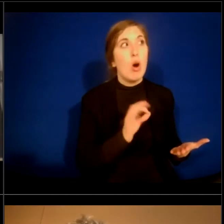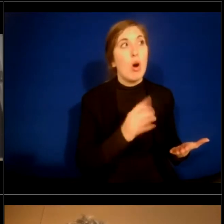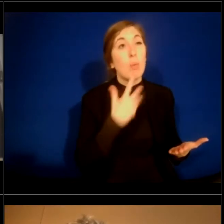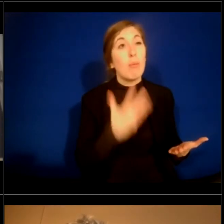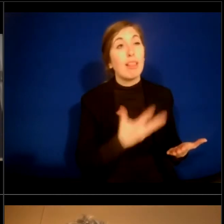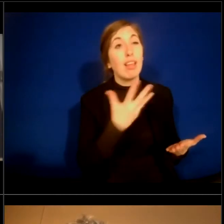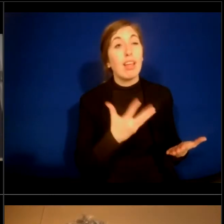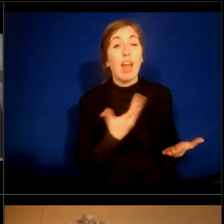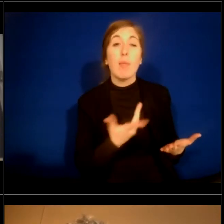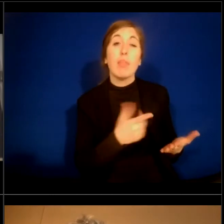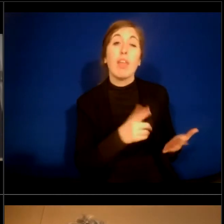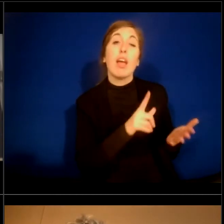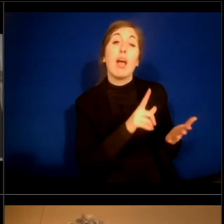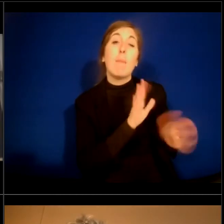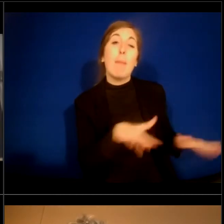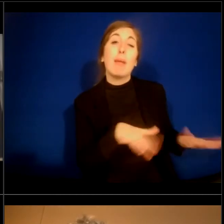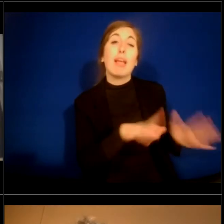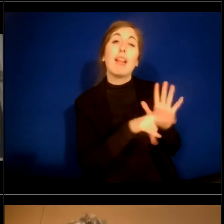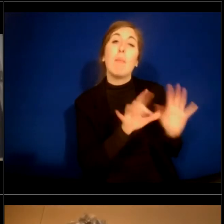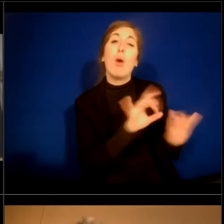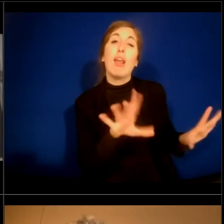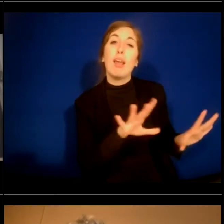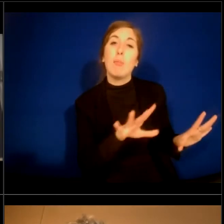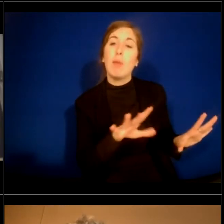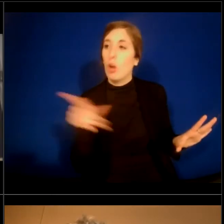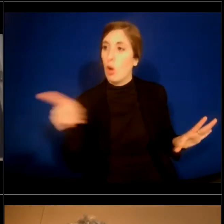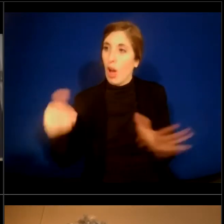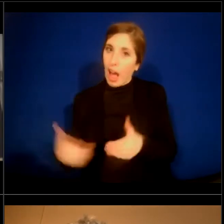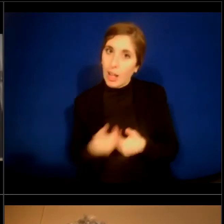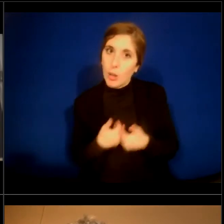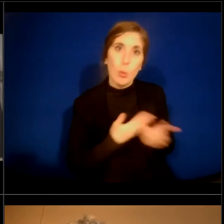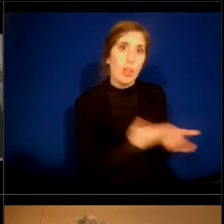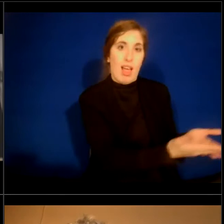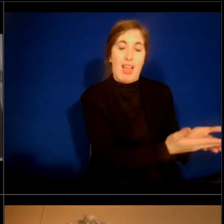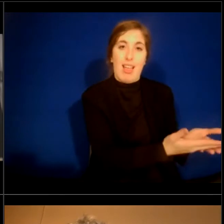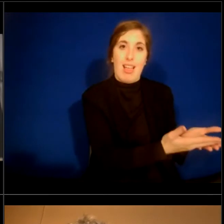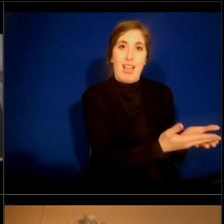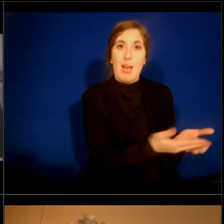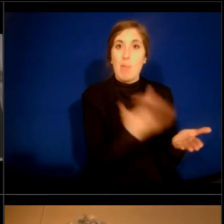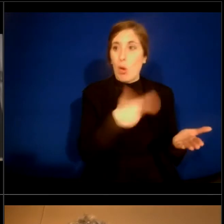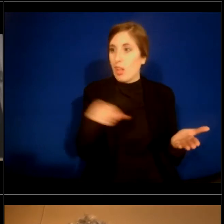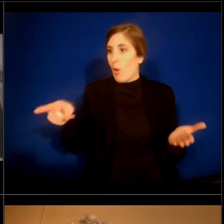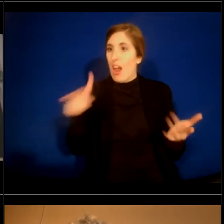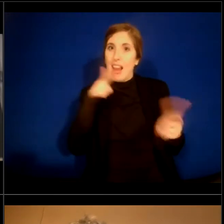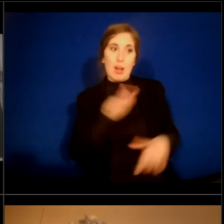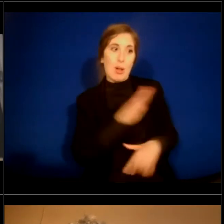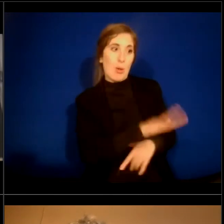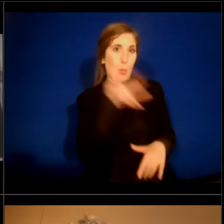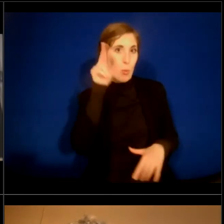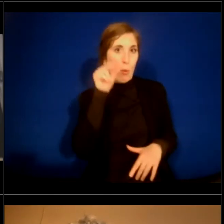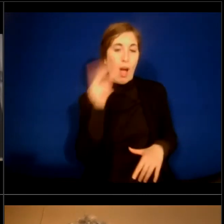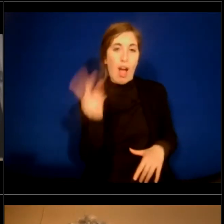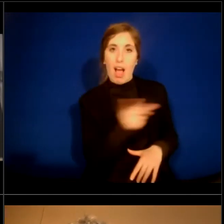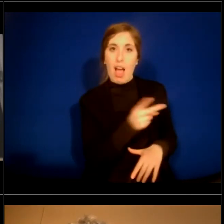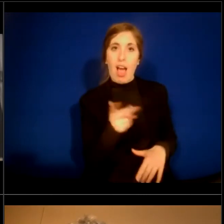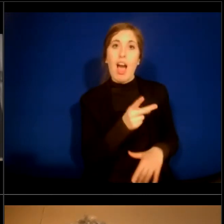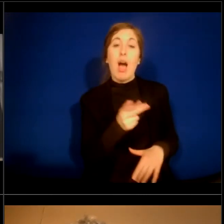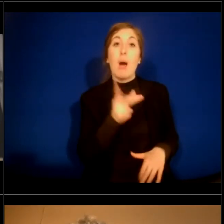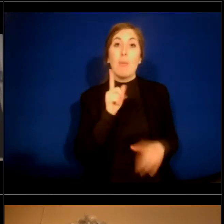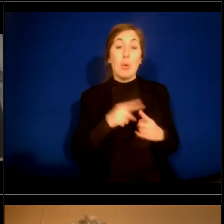libero di questi bambini, non lo so, potendo parlare la loro lingua e aiutando anche noi ad aiutarli. Ecco,